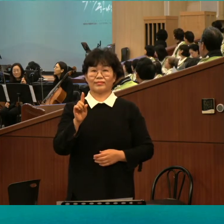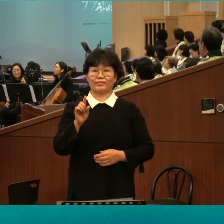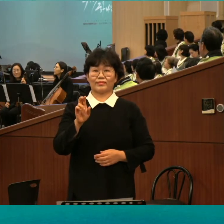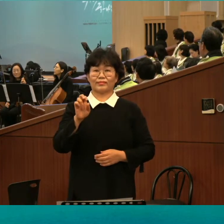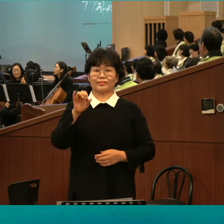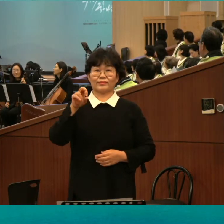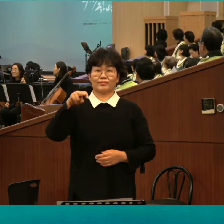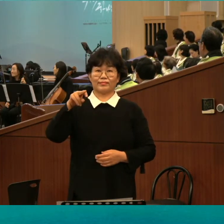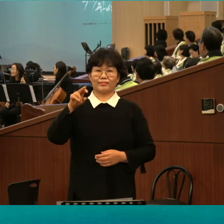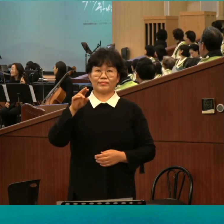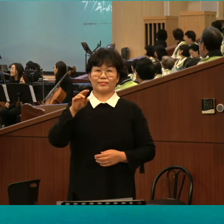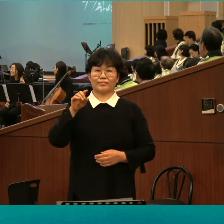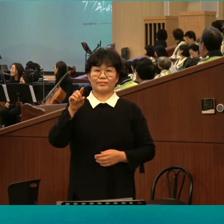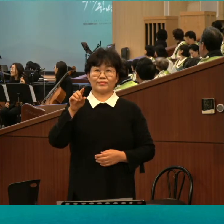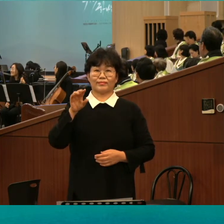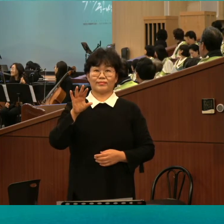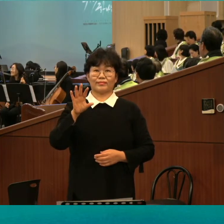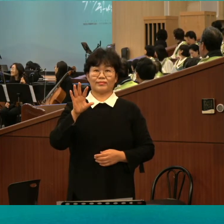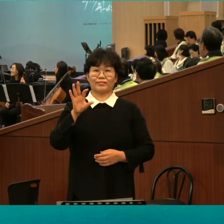마이크가 안 되는가? 이렇게